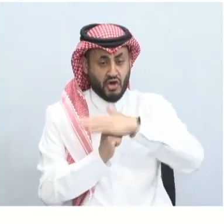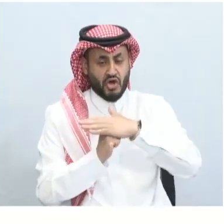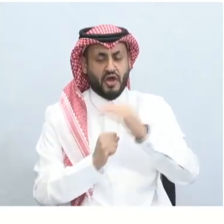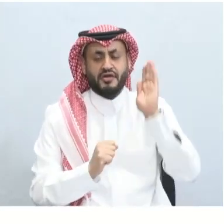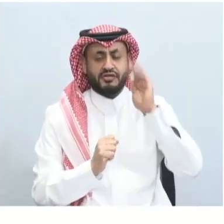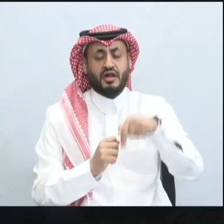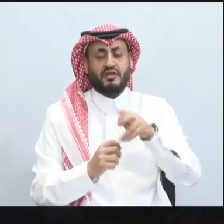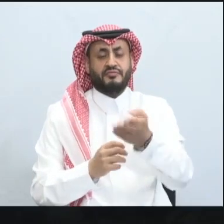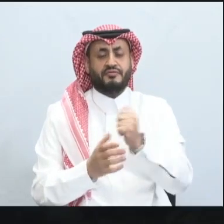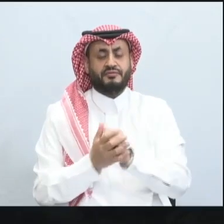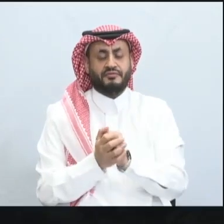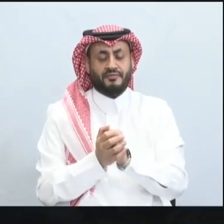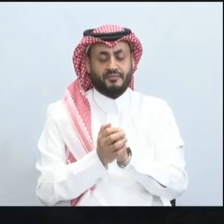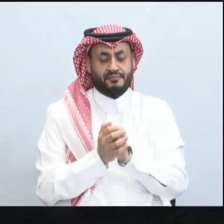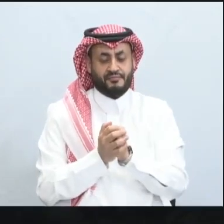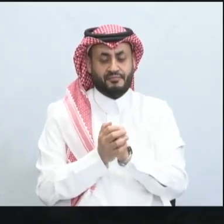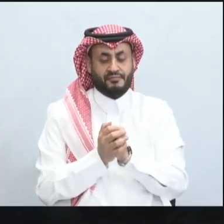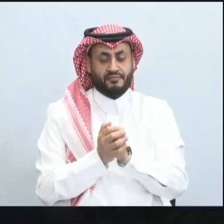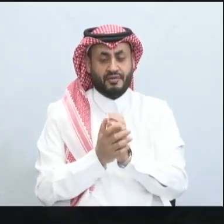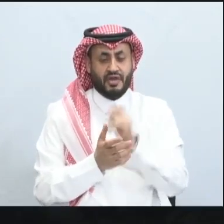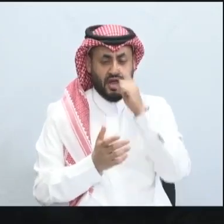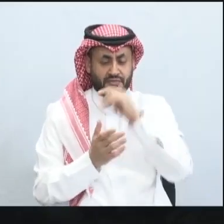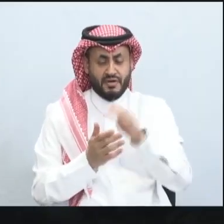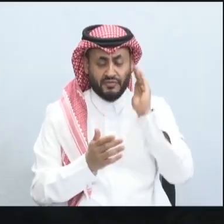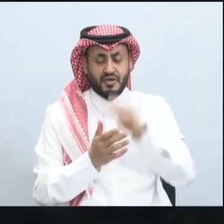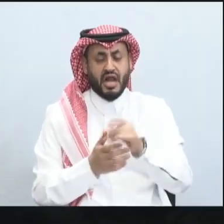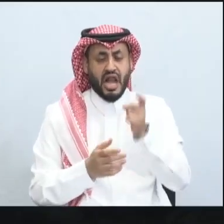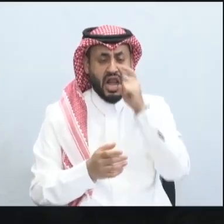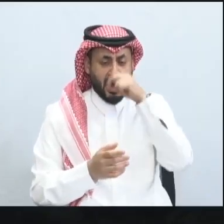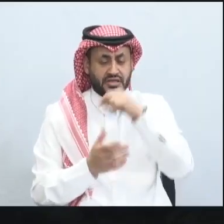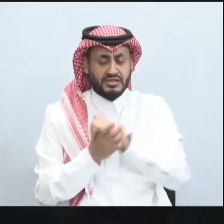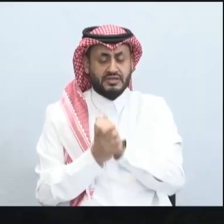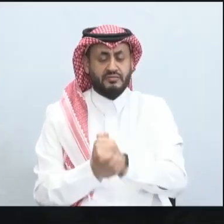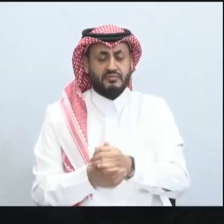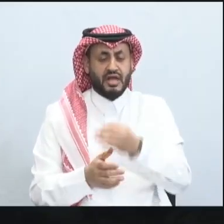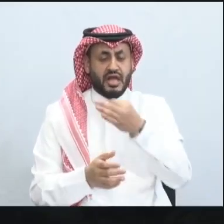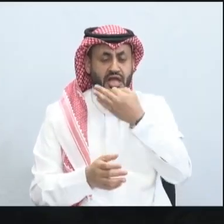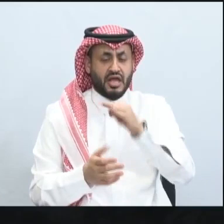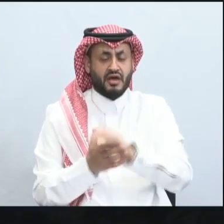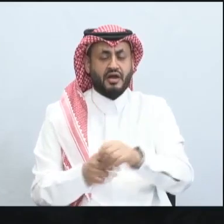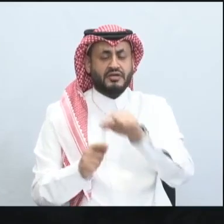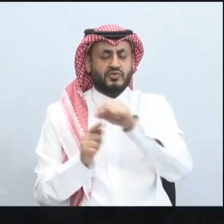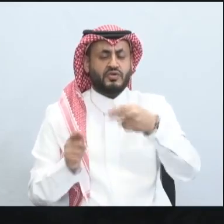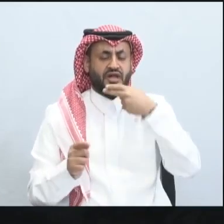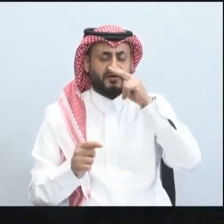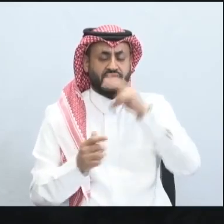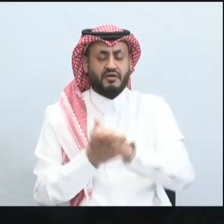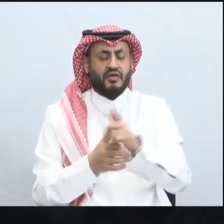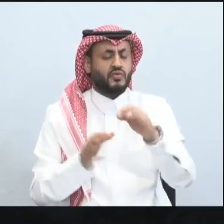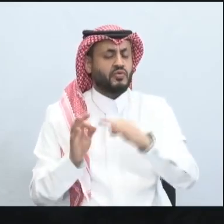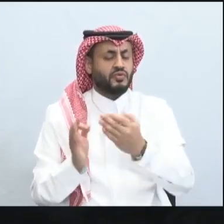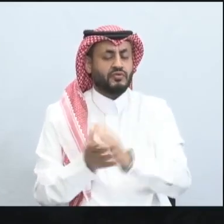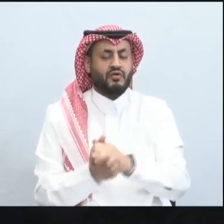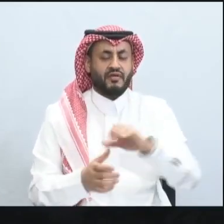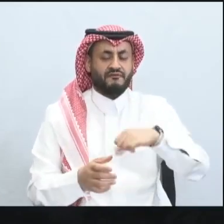الصلاه فينبغي فيجب على المصلي ان ياتي بهذه الصوره العظيمه فهذا مما يدل على